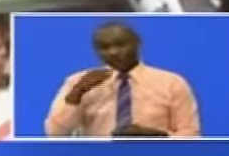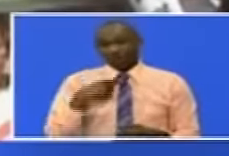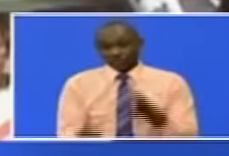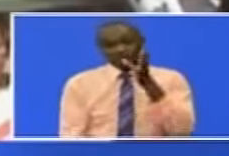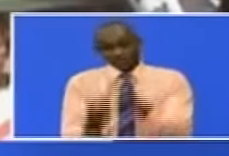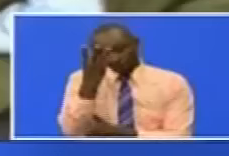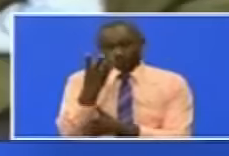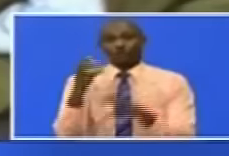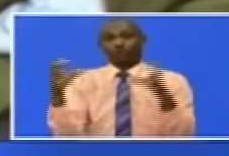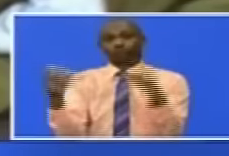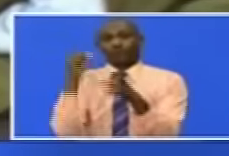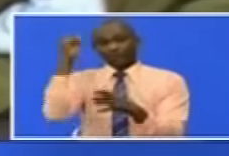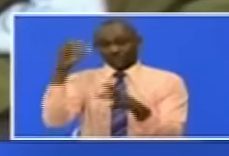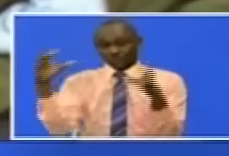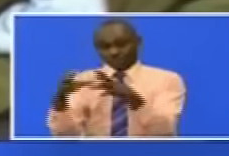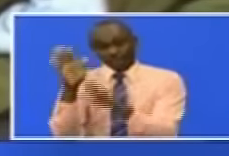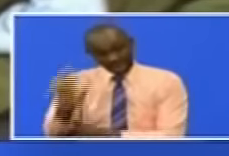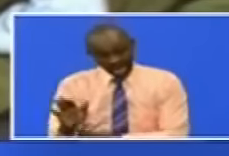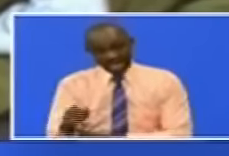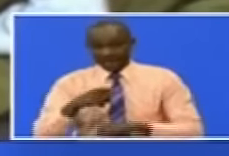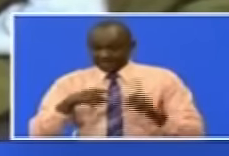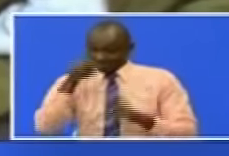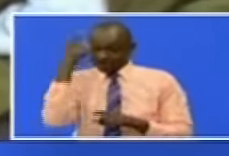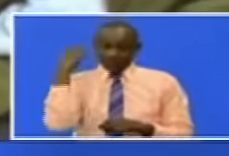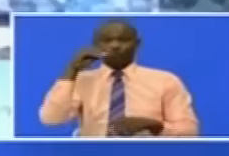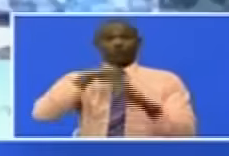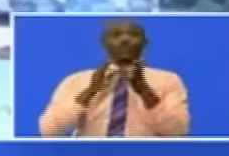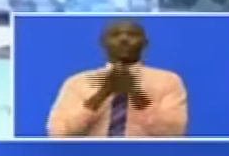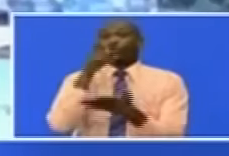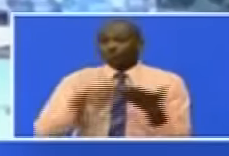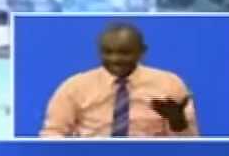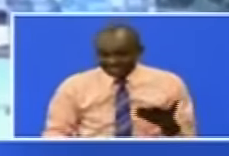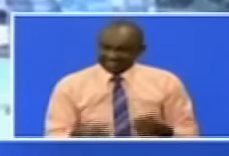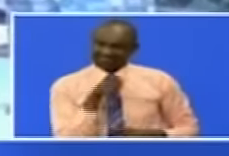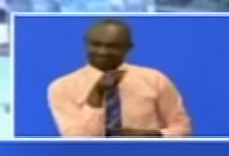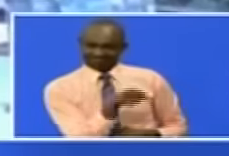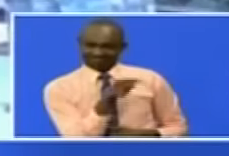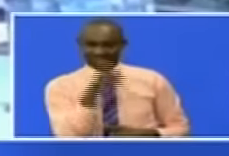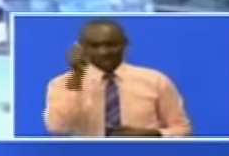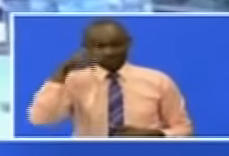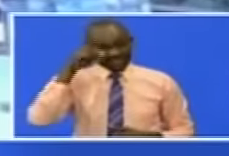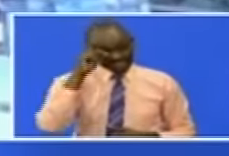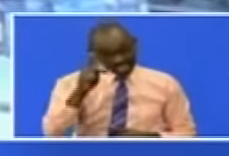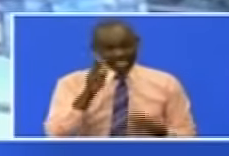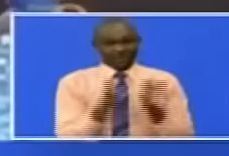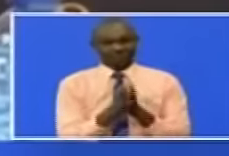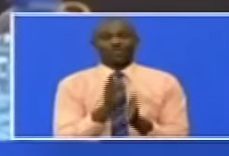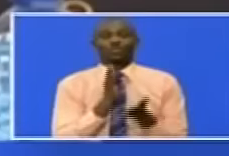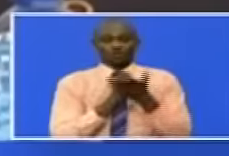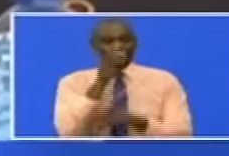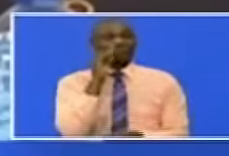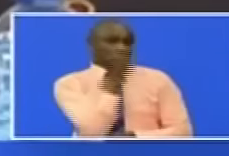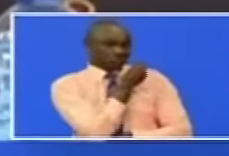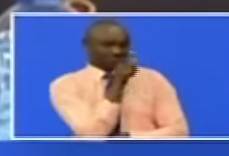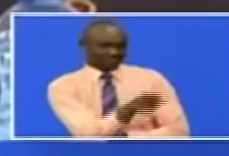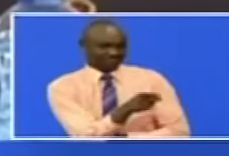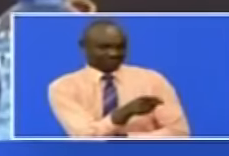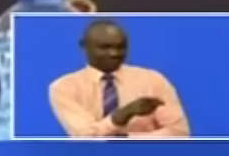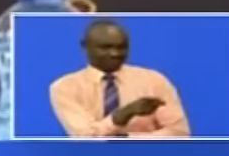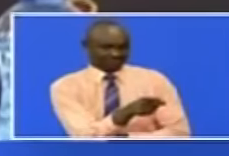chama kipya licha ya kuwa alichaguliwa awali kupitia tiketi ya chama cha APK cha Kiraitu Murungi